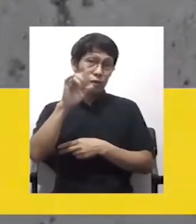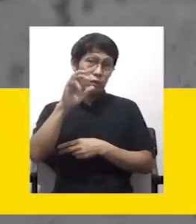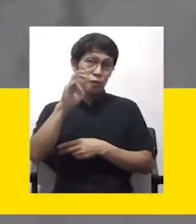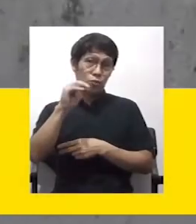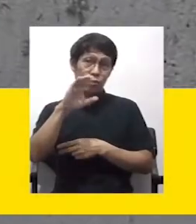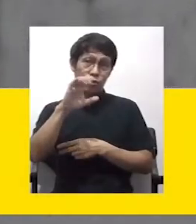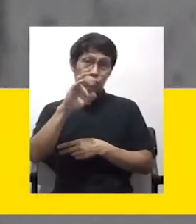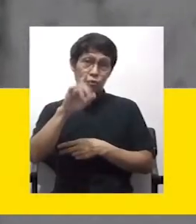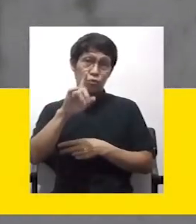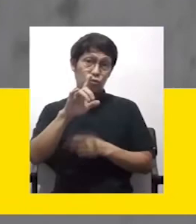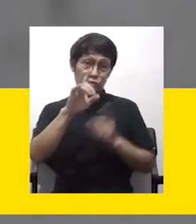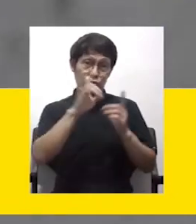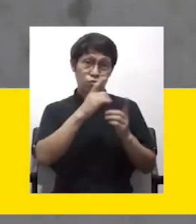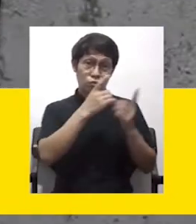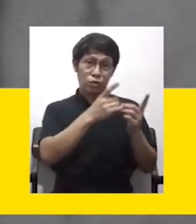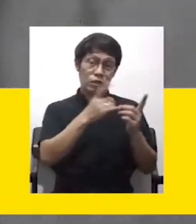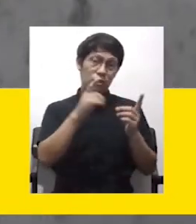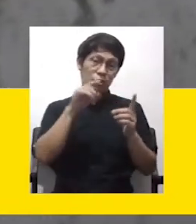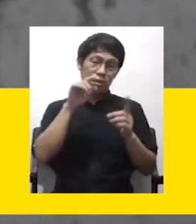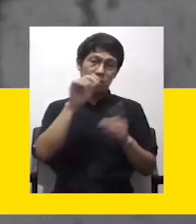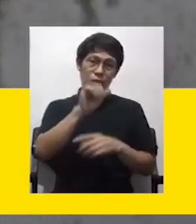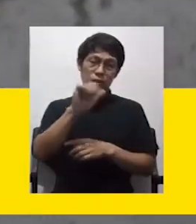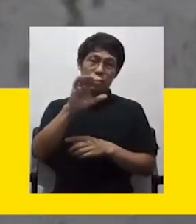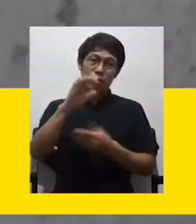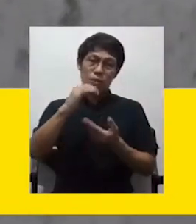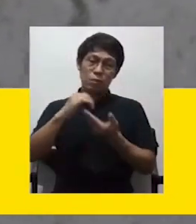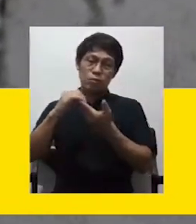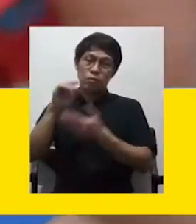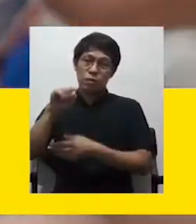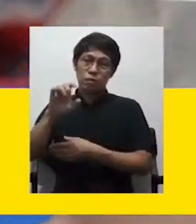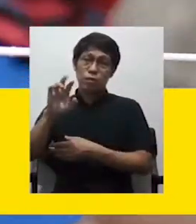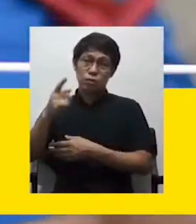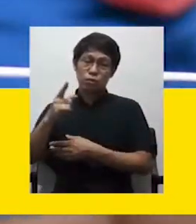pangalan, Jerome Cruz, sa